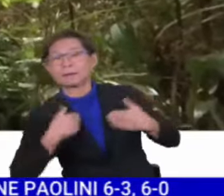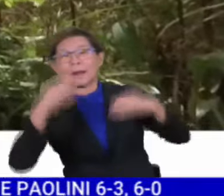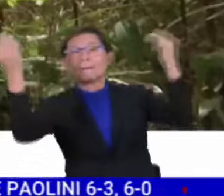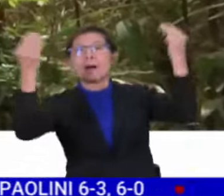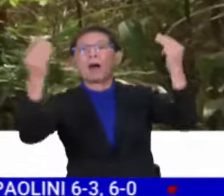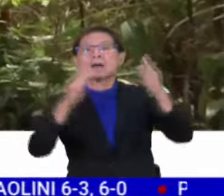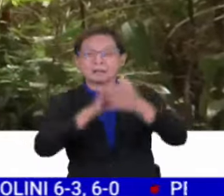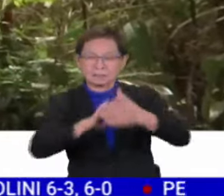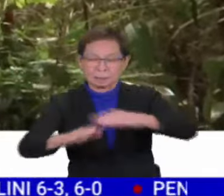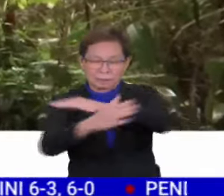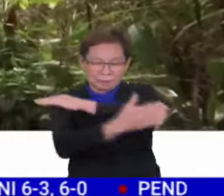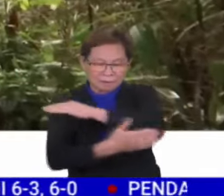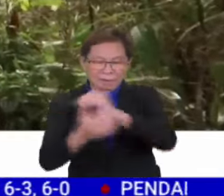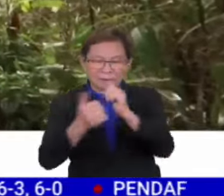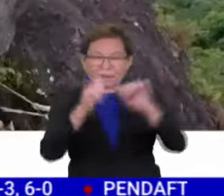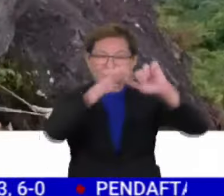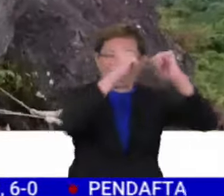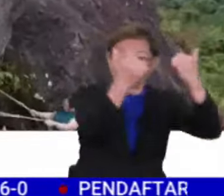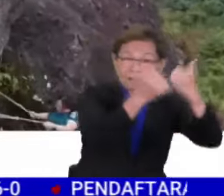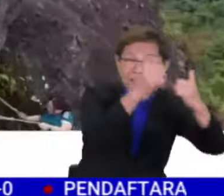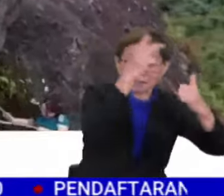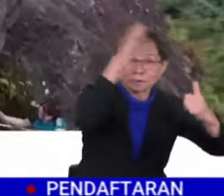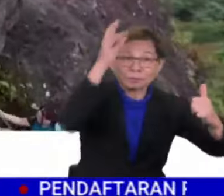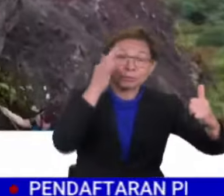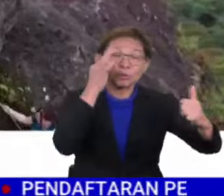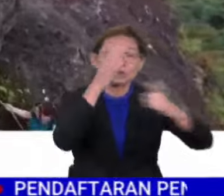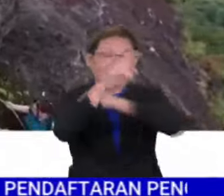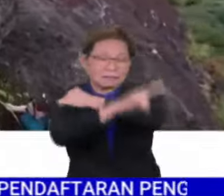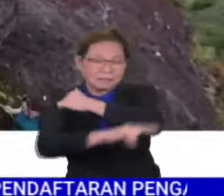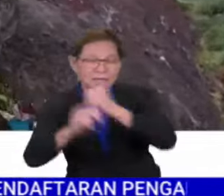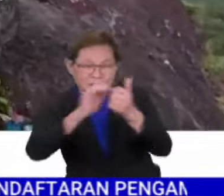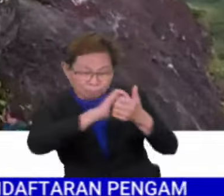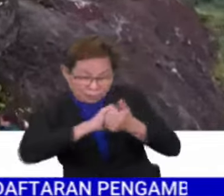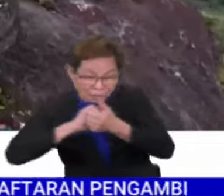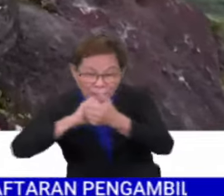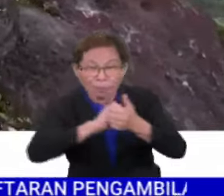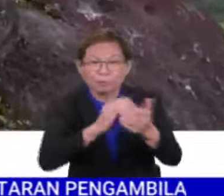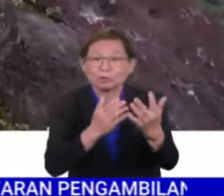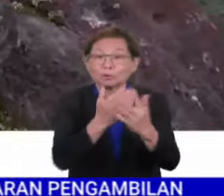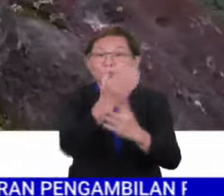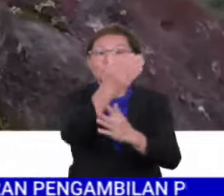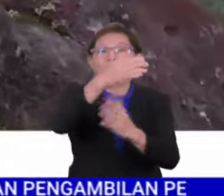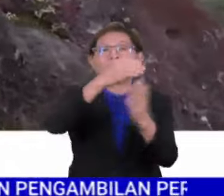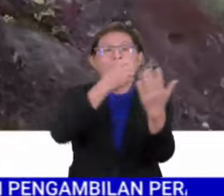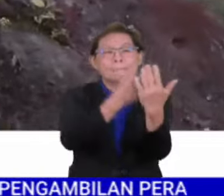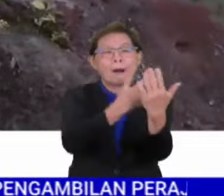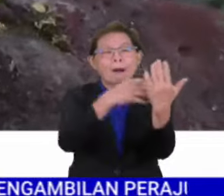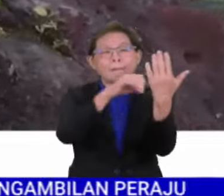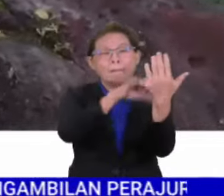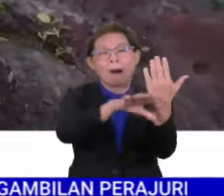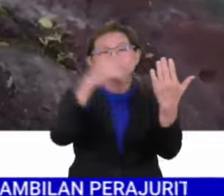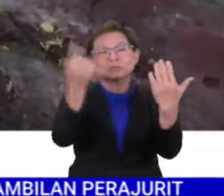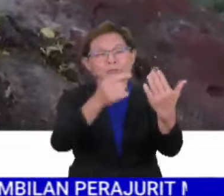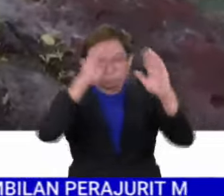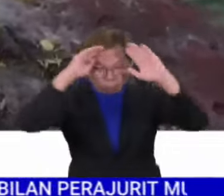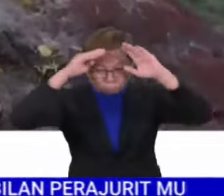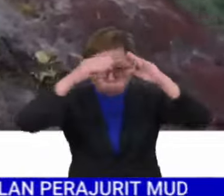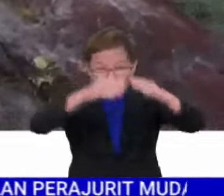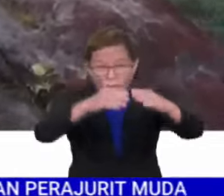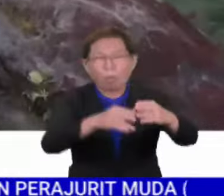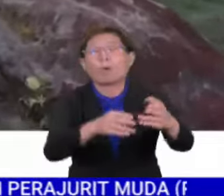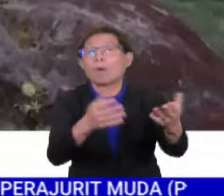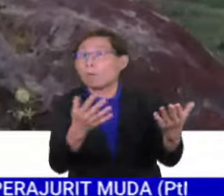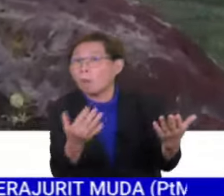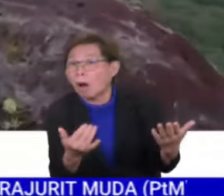Majlis Keselamatan Negara bersama agensi kerajaan Persekutuan dan Negeri, khususnya menerusi media sosial, sentiasa memberi penekanan kepada